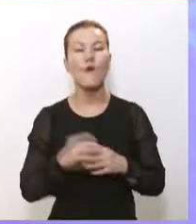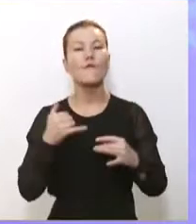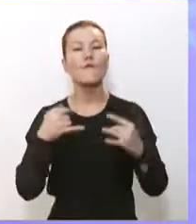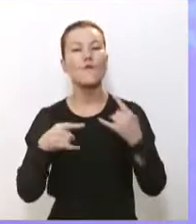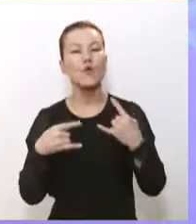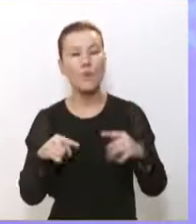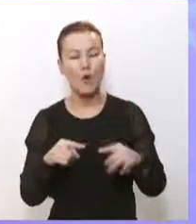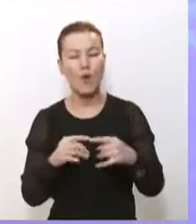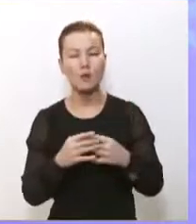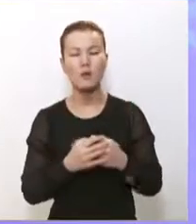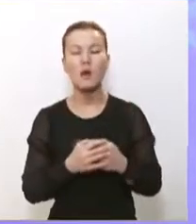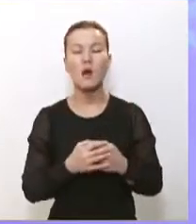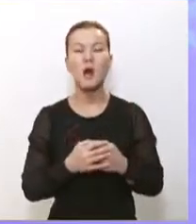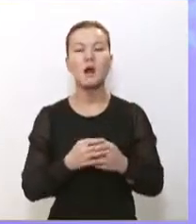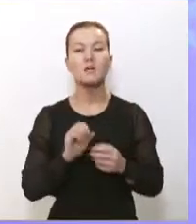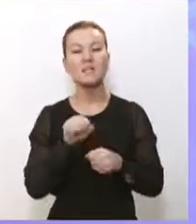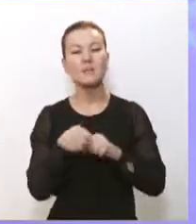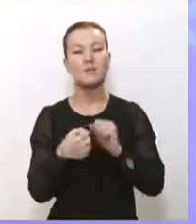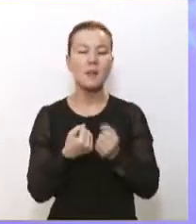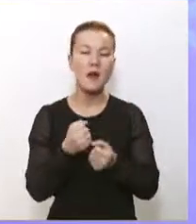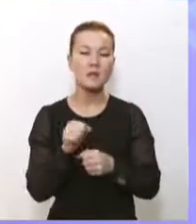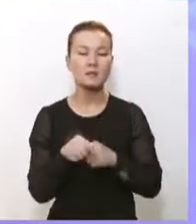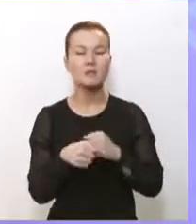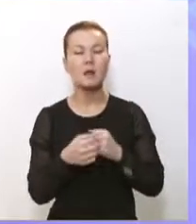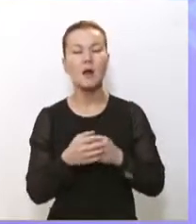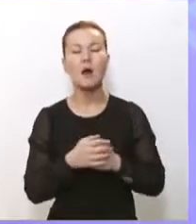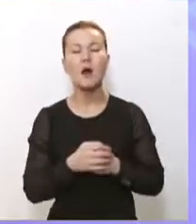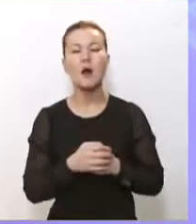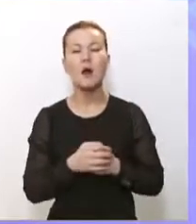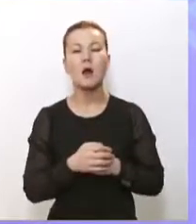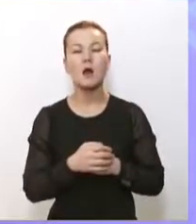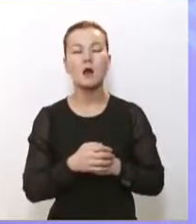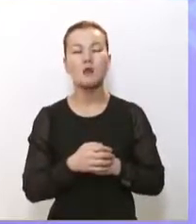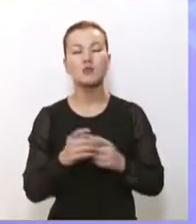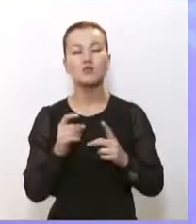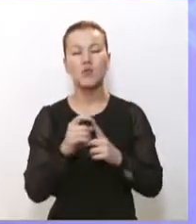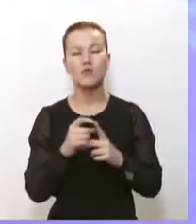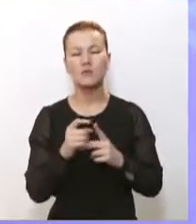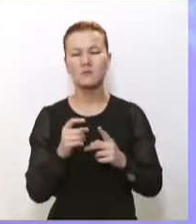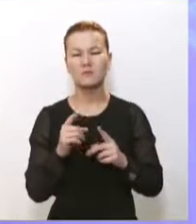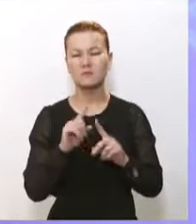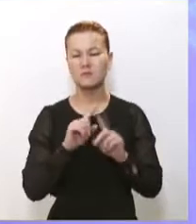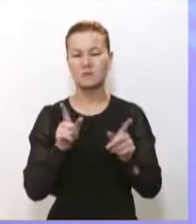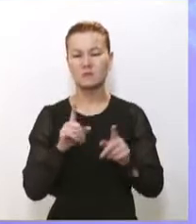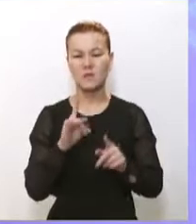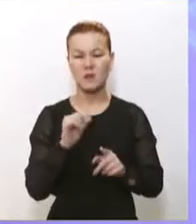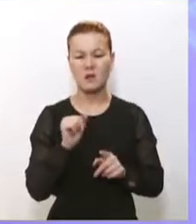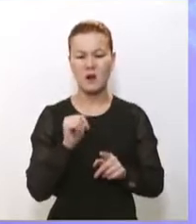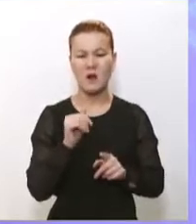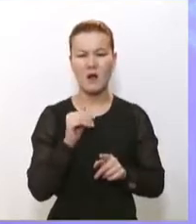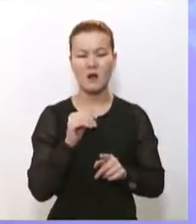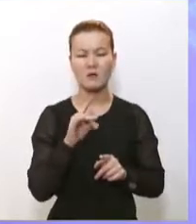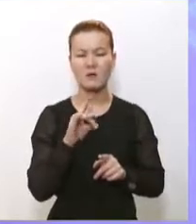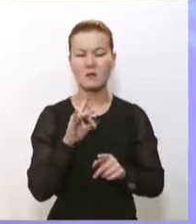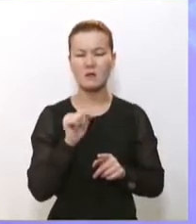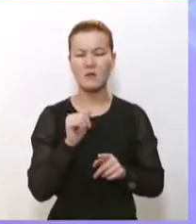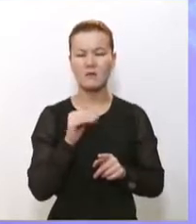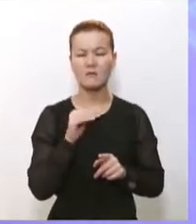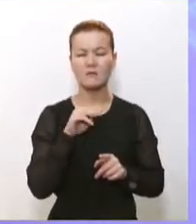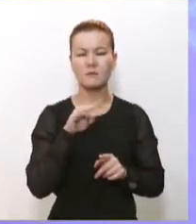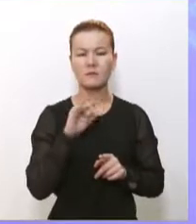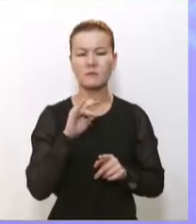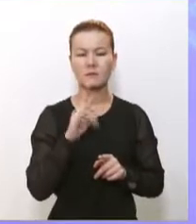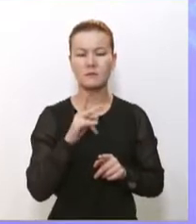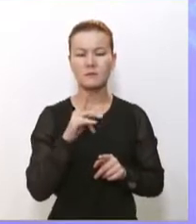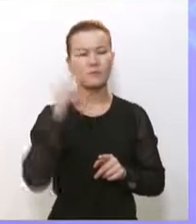футбол, гимнастика и слово странное – рафтинг. Думаете, это